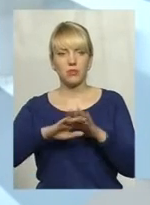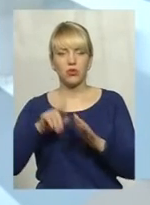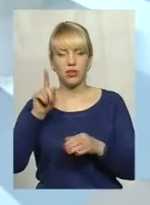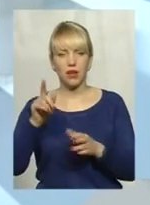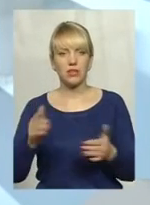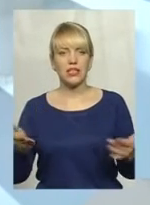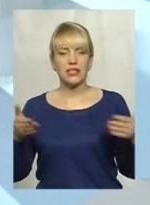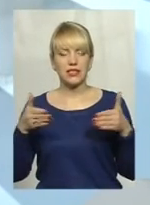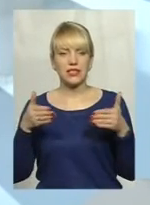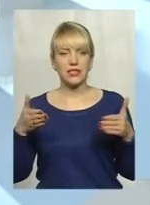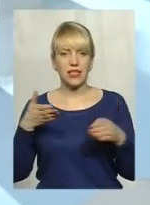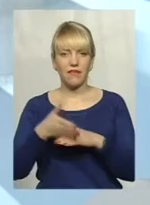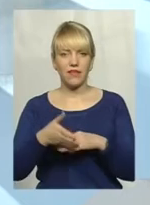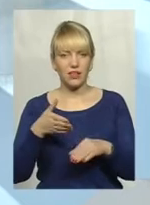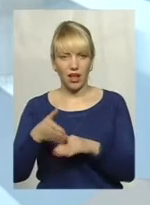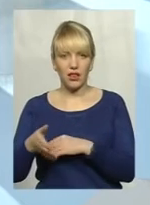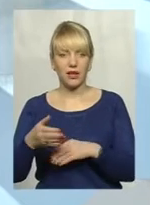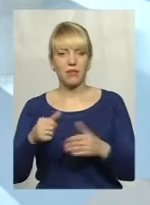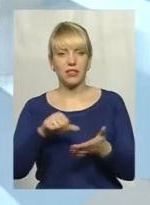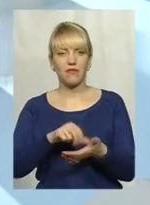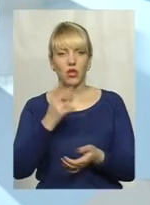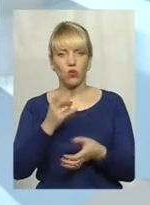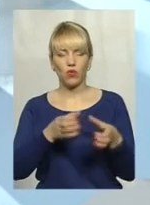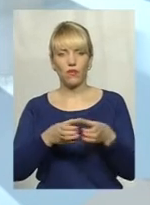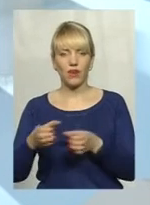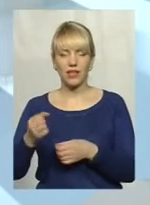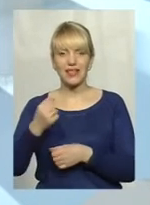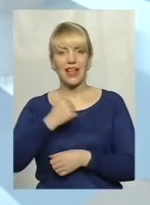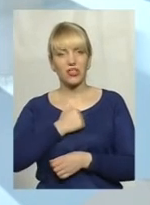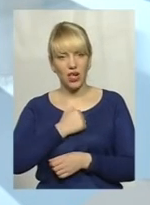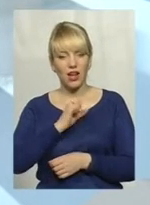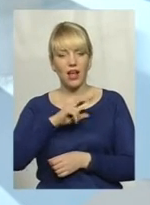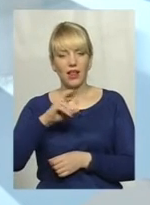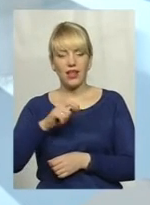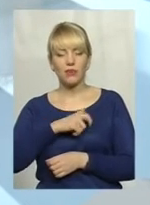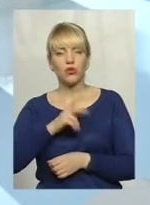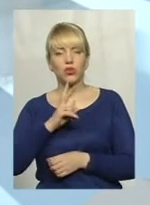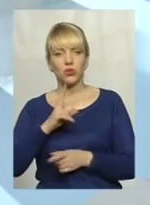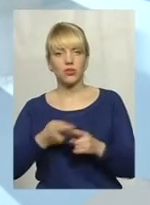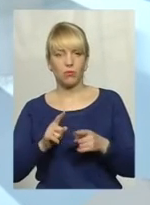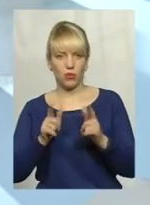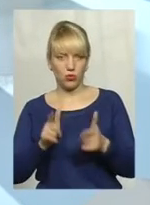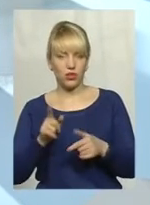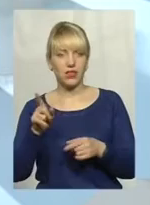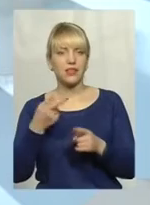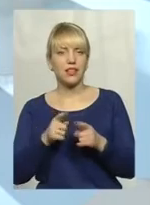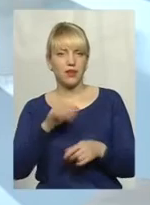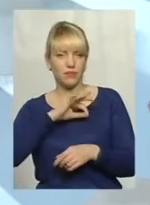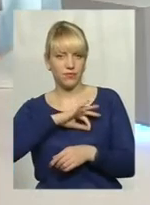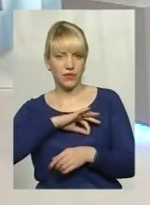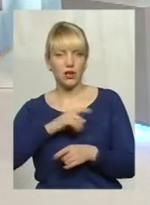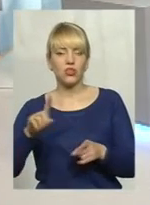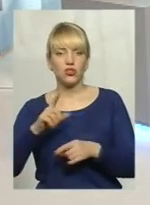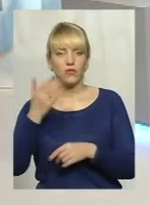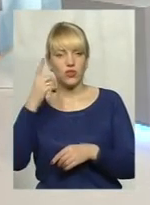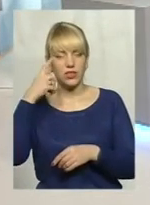фракцій, на жаль. Ось, але депутати, які були, також погоджуються з цим. Ну, насправді це і їм на руку. Щоб вони